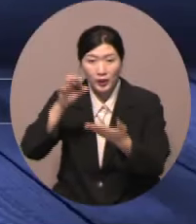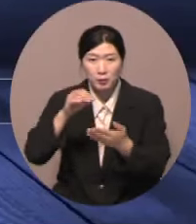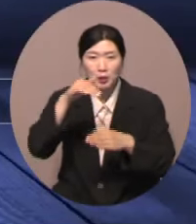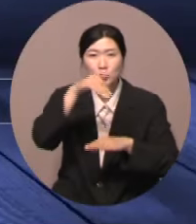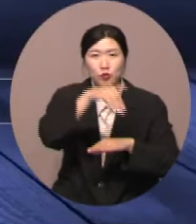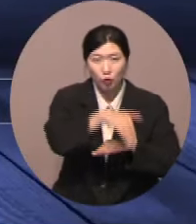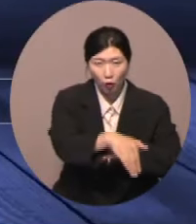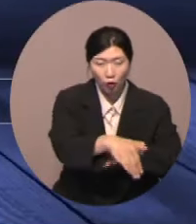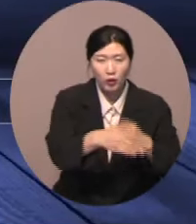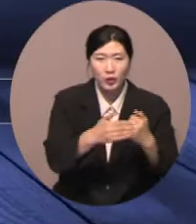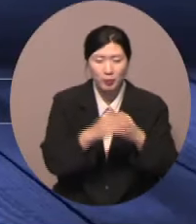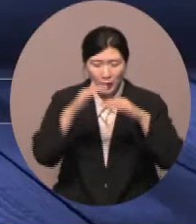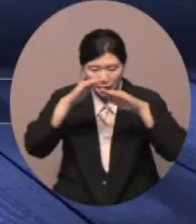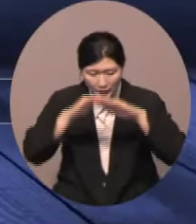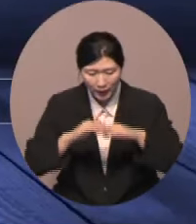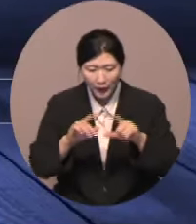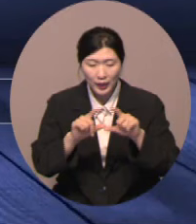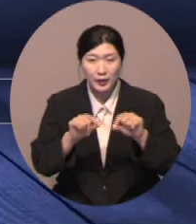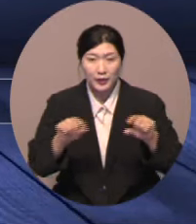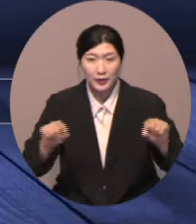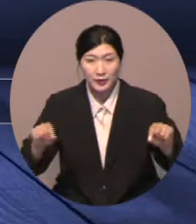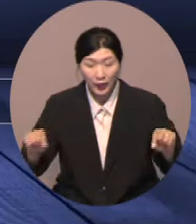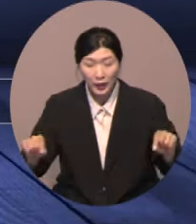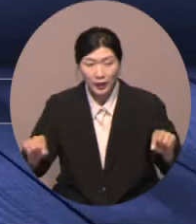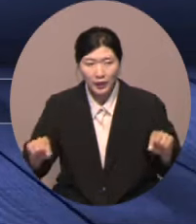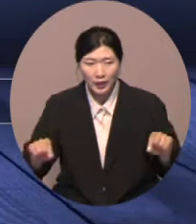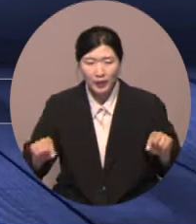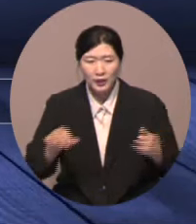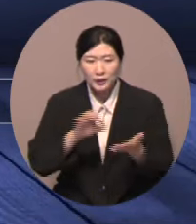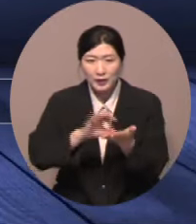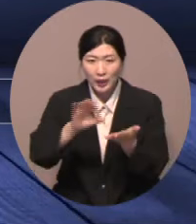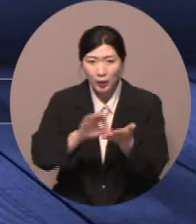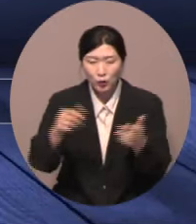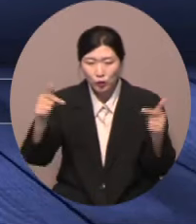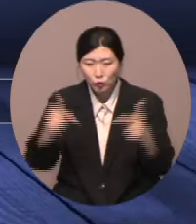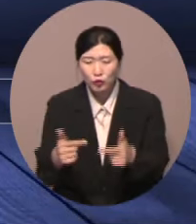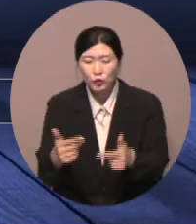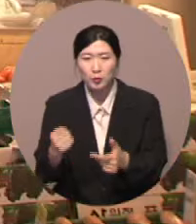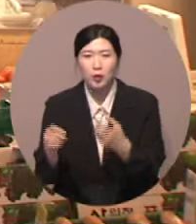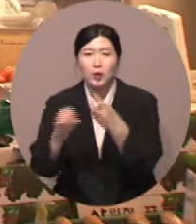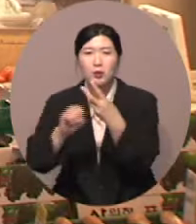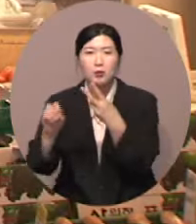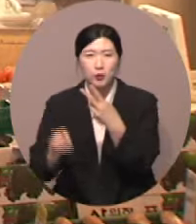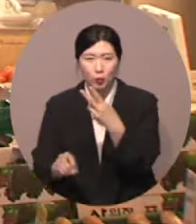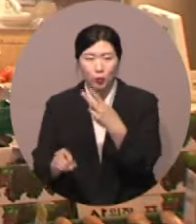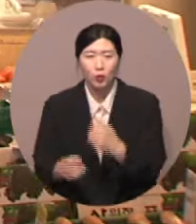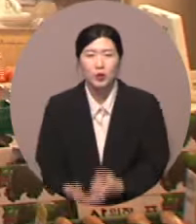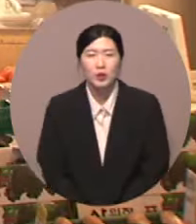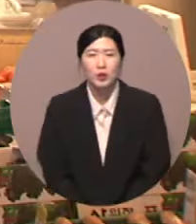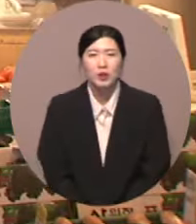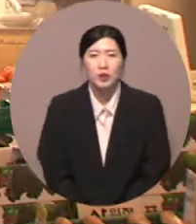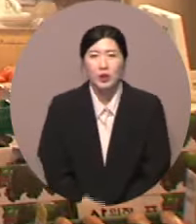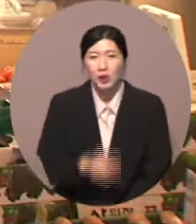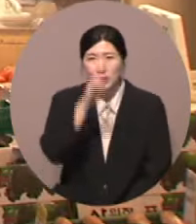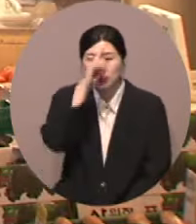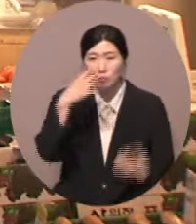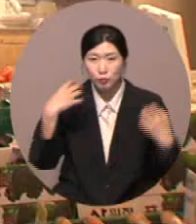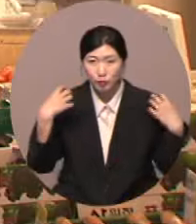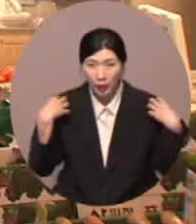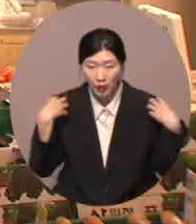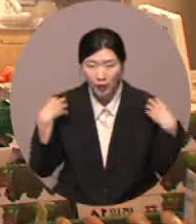추석 차례상 비용이 지난해보다 2%가량 줄었다는 분석이 나옵니다. 정부는 추석 성수품